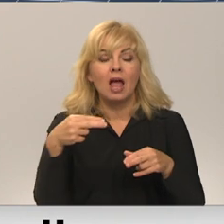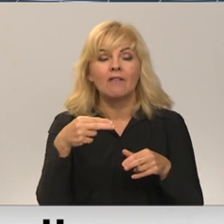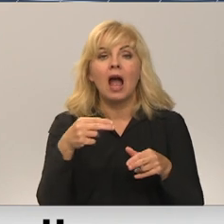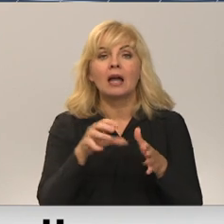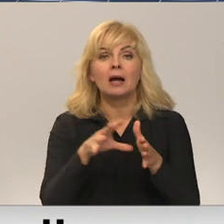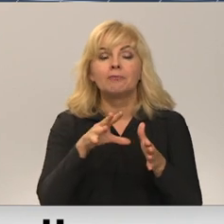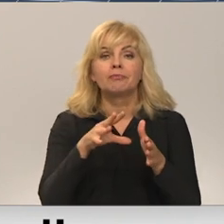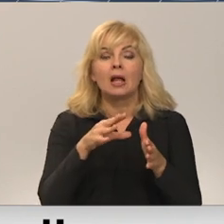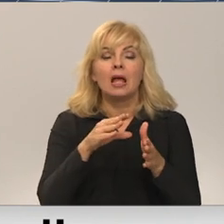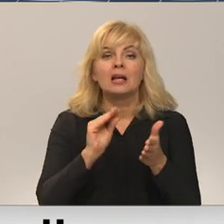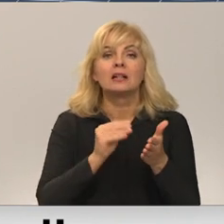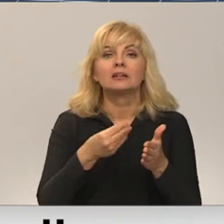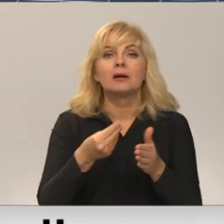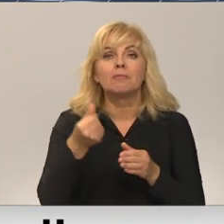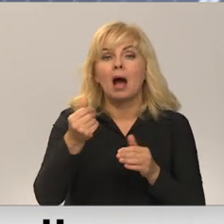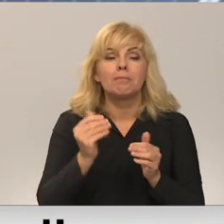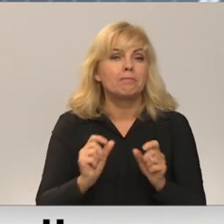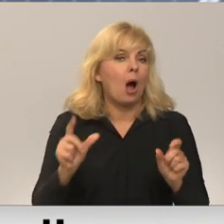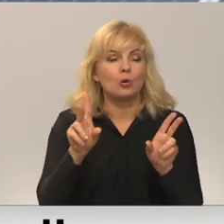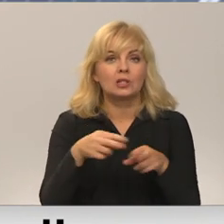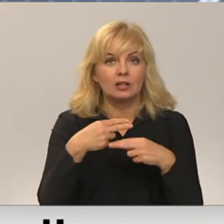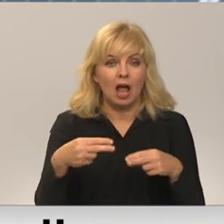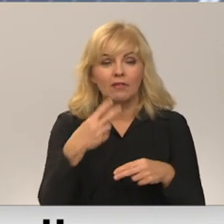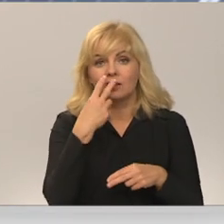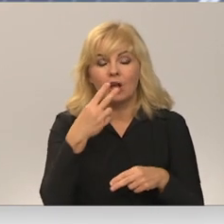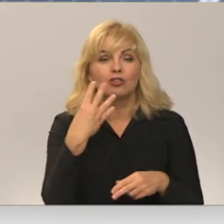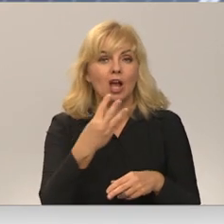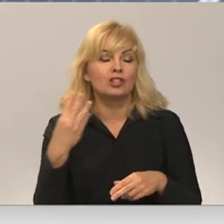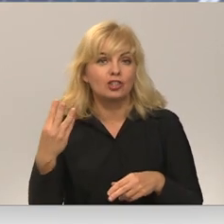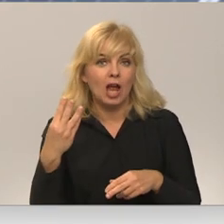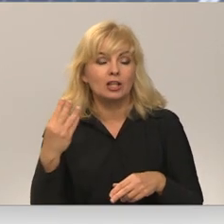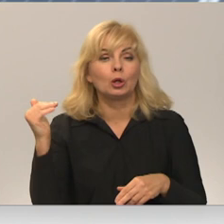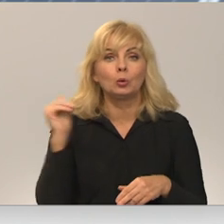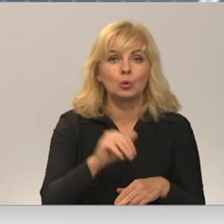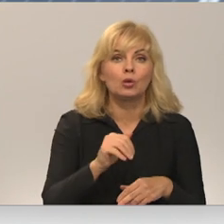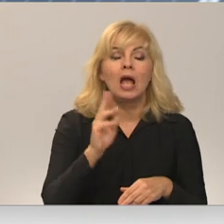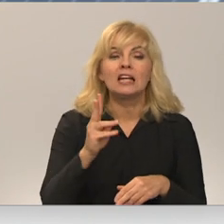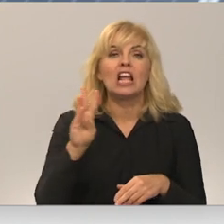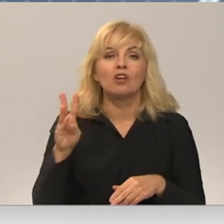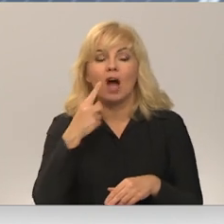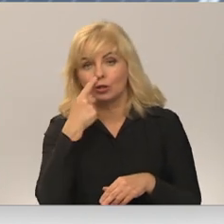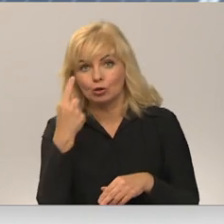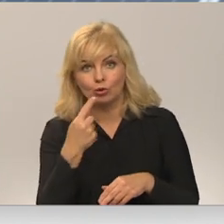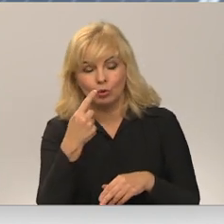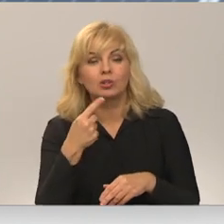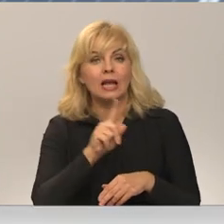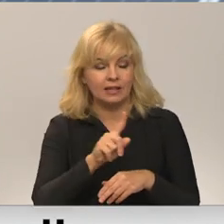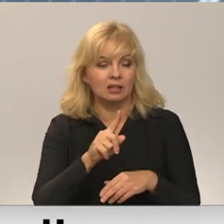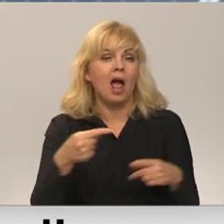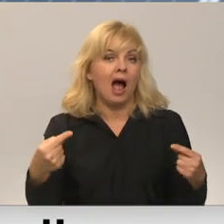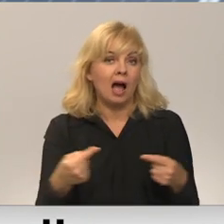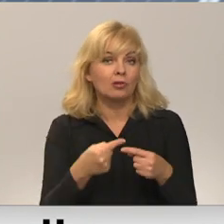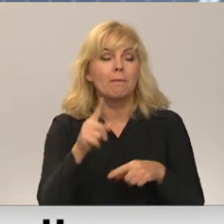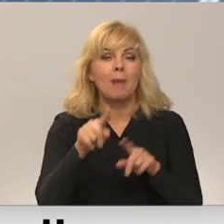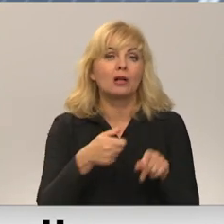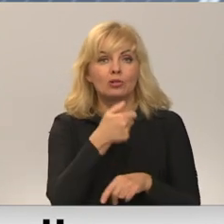tarifu. 5. gados ir saražots, nu pats skatījos, 44 tūkstoši kilovatstundas, un es domāju, ka tas sevi ir attaisnojis, jo vēl pāris